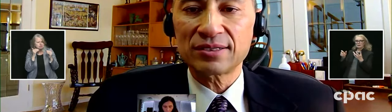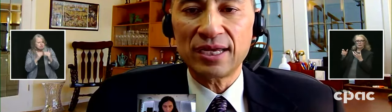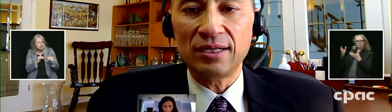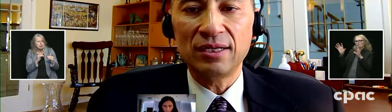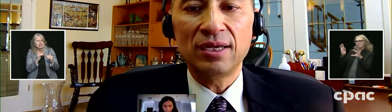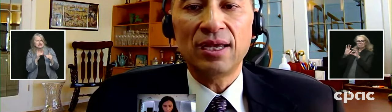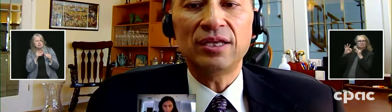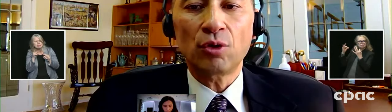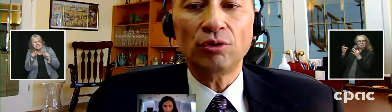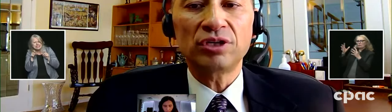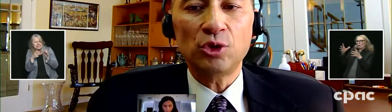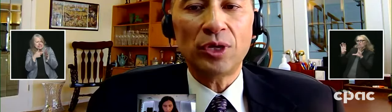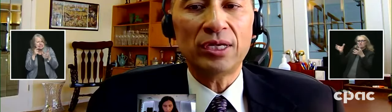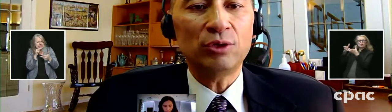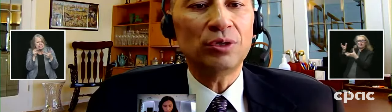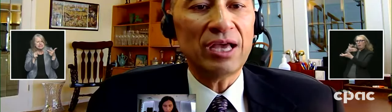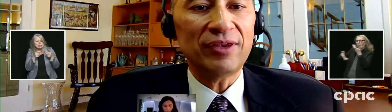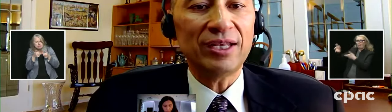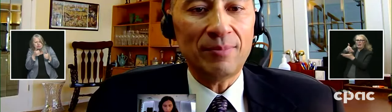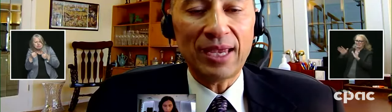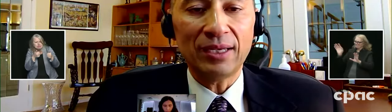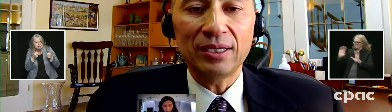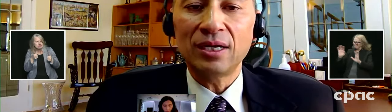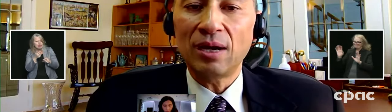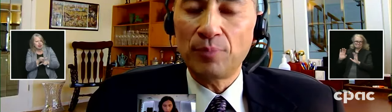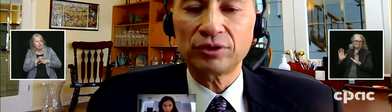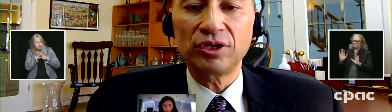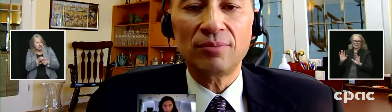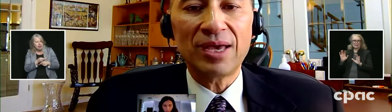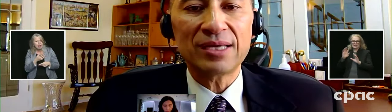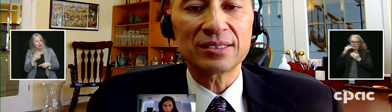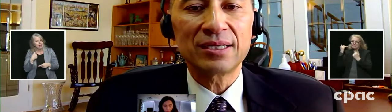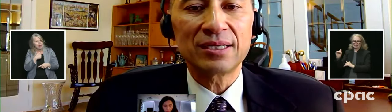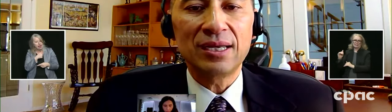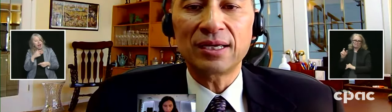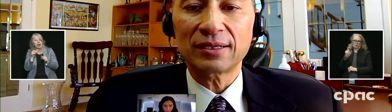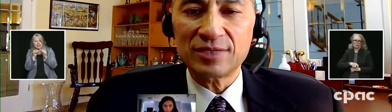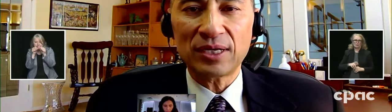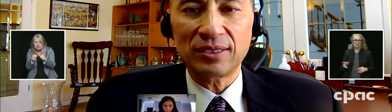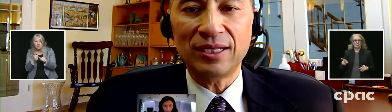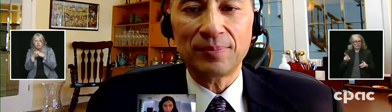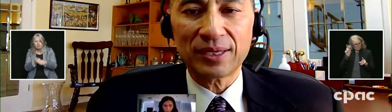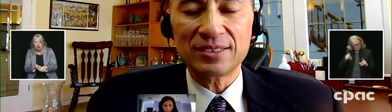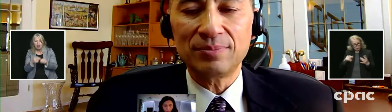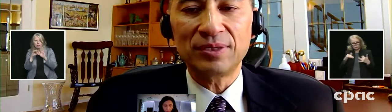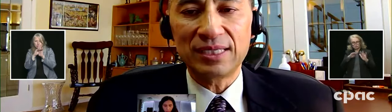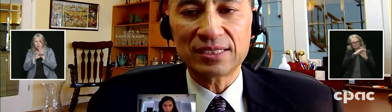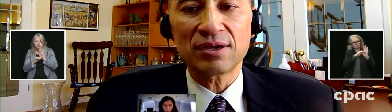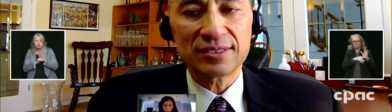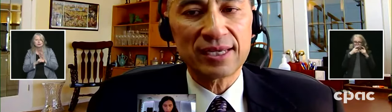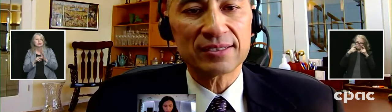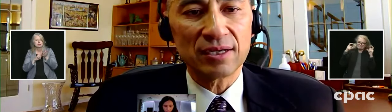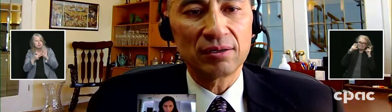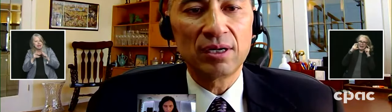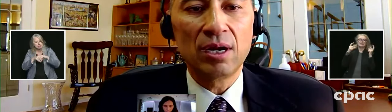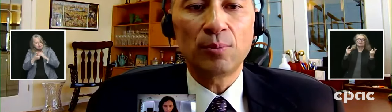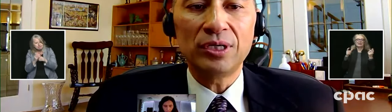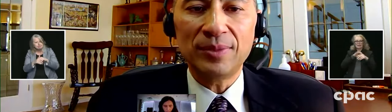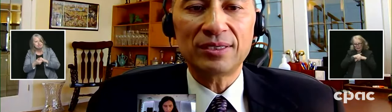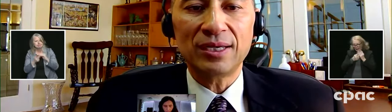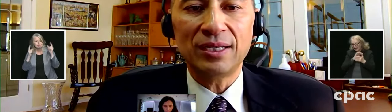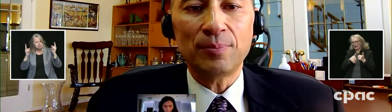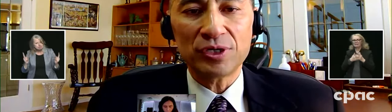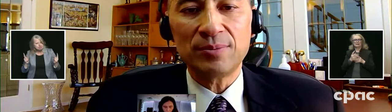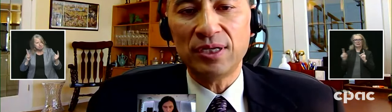à l'essentiel et de continuer à nous laver les mains, à porter un masque et à respecter les principes de distanciation